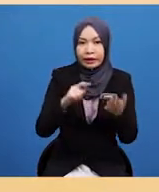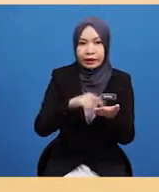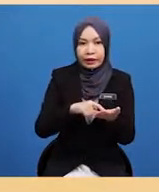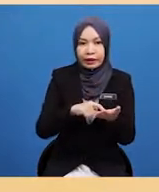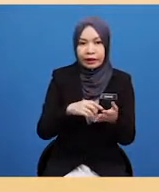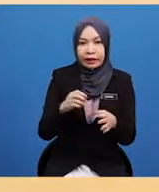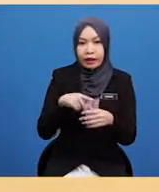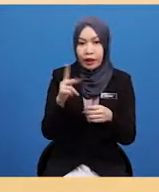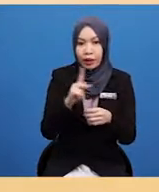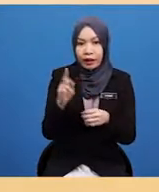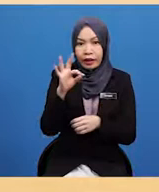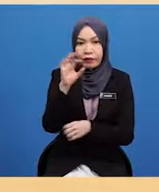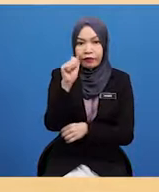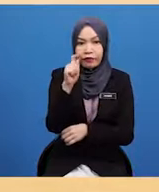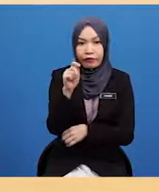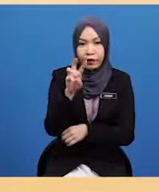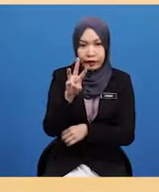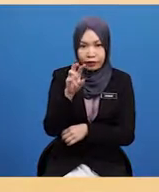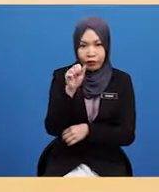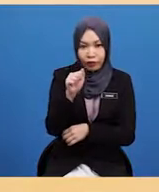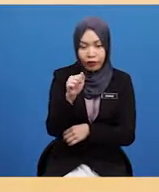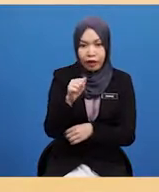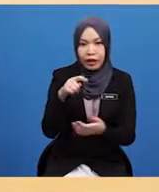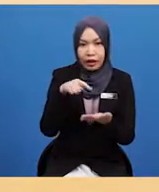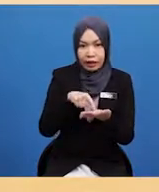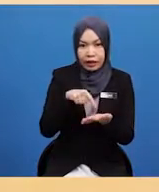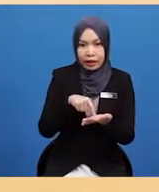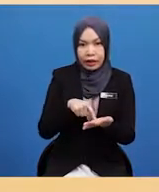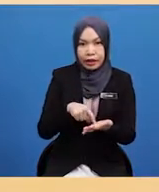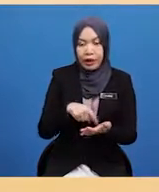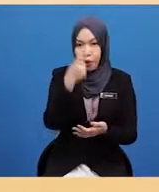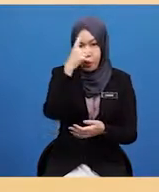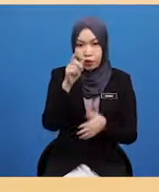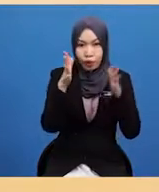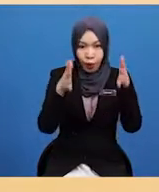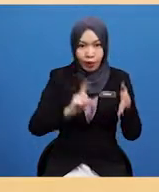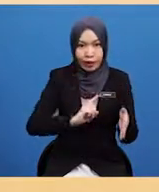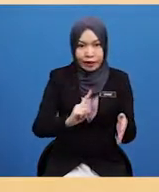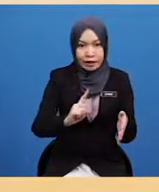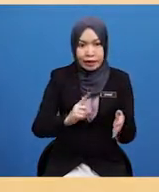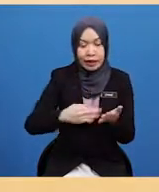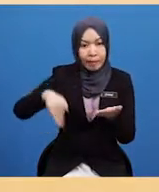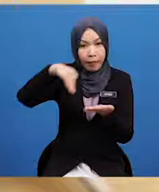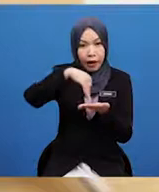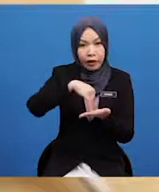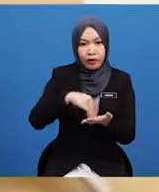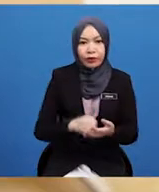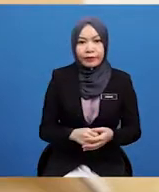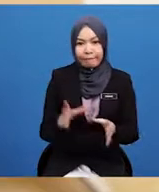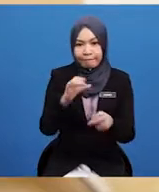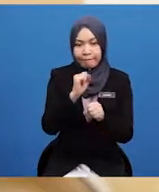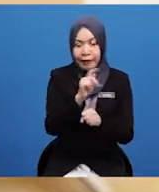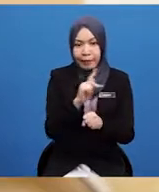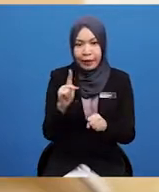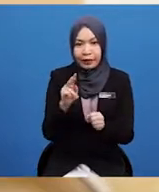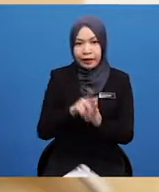Islam yang ditindas oleh penjajah barat agar bangkit bersama-sama dengan Empayar Uthmaniyah. Perkembangan